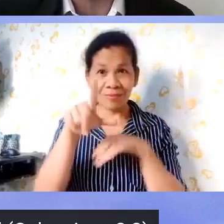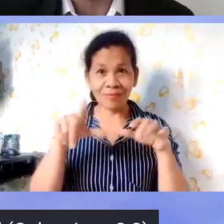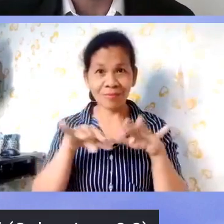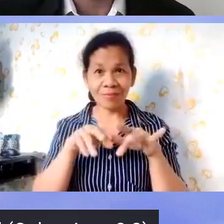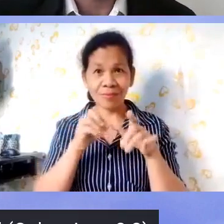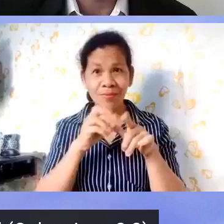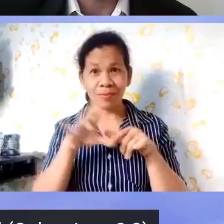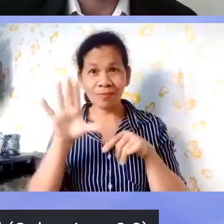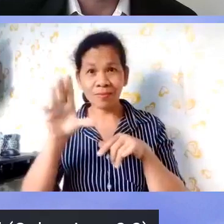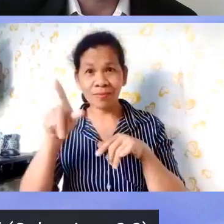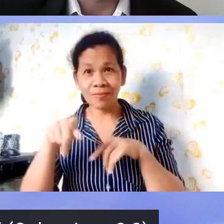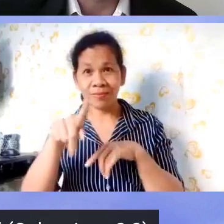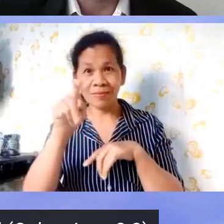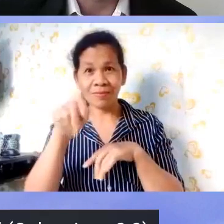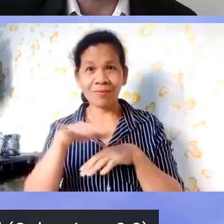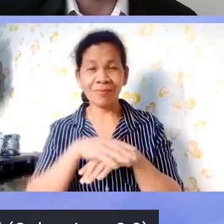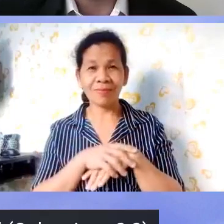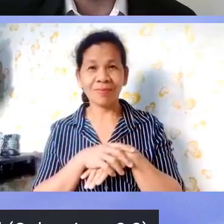cellphone?